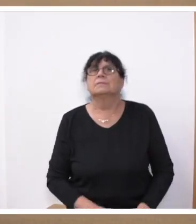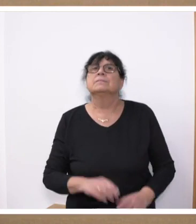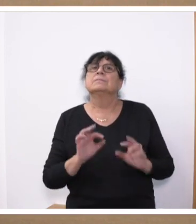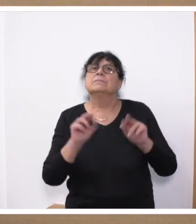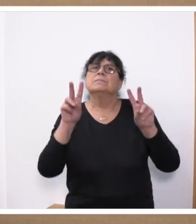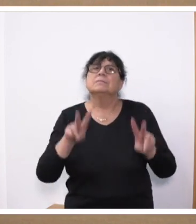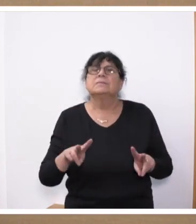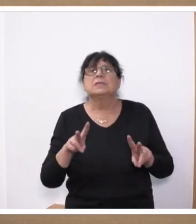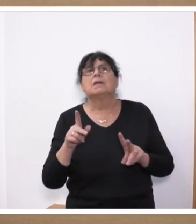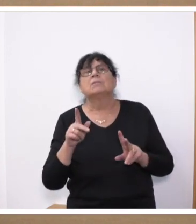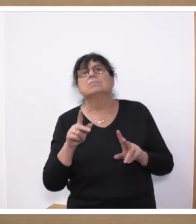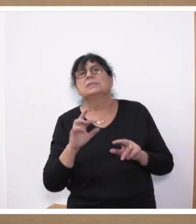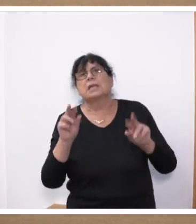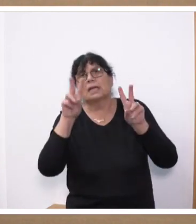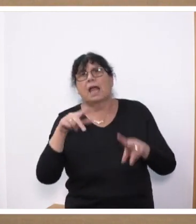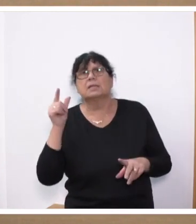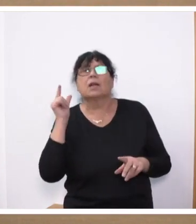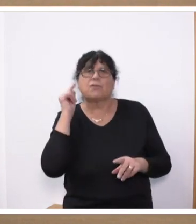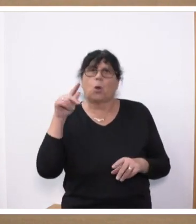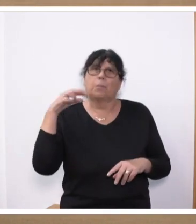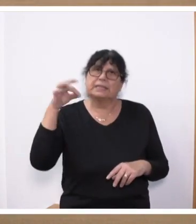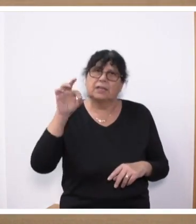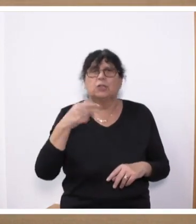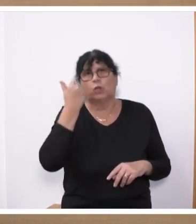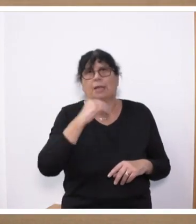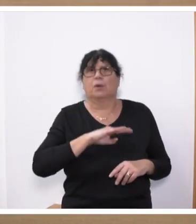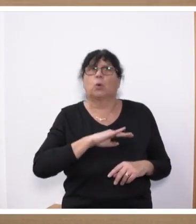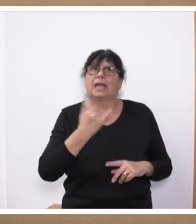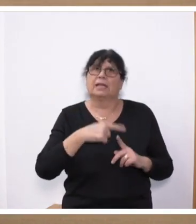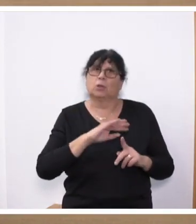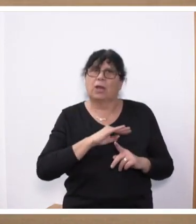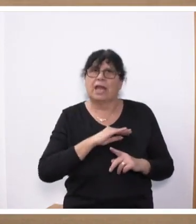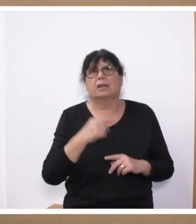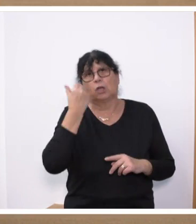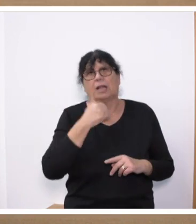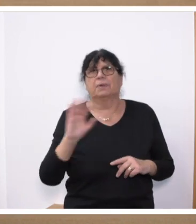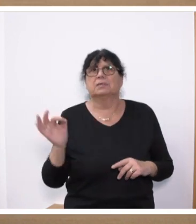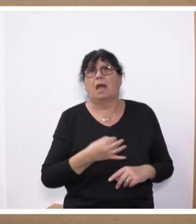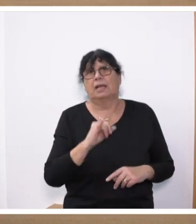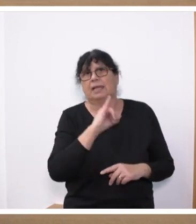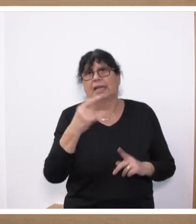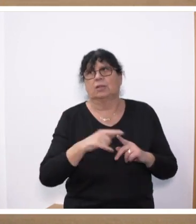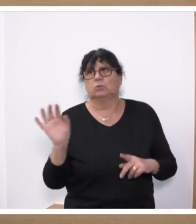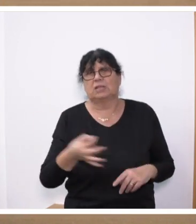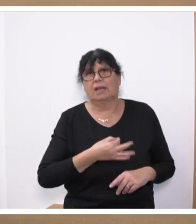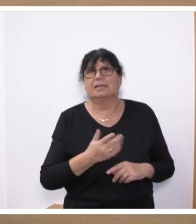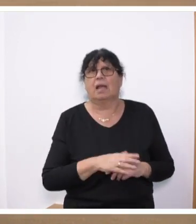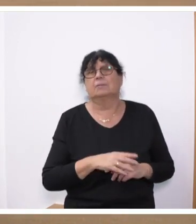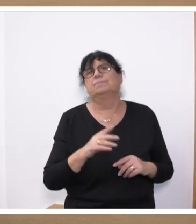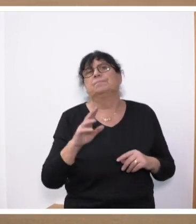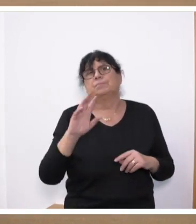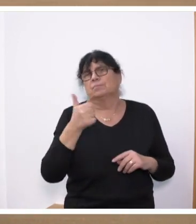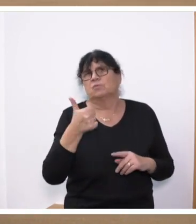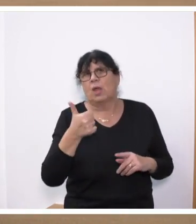Ja, sehr geehrte Frau Präsidentin, liebe Kolleginnen und Kollegen, liebe Saarländerinnen und Saarländer und zunächst einmal